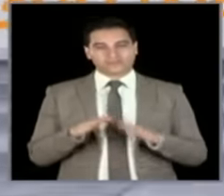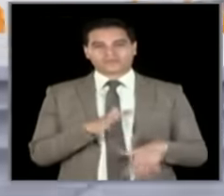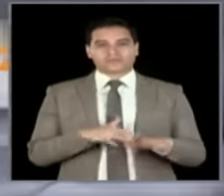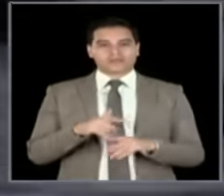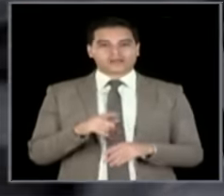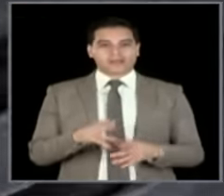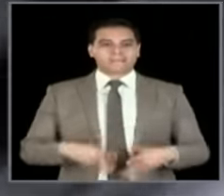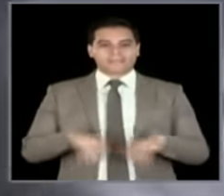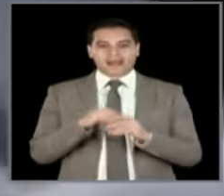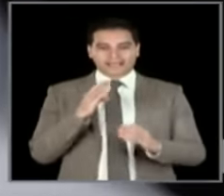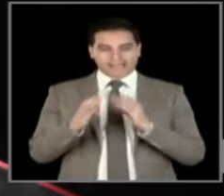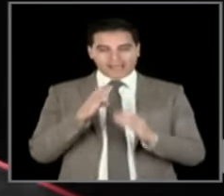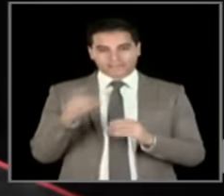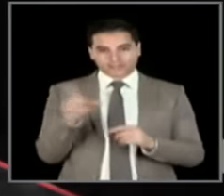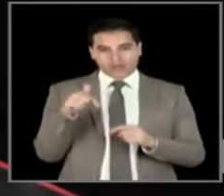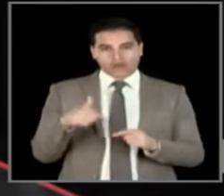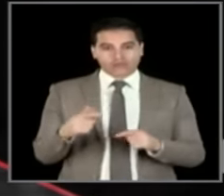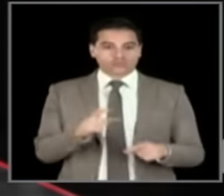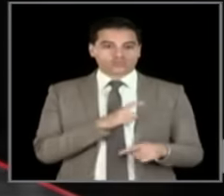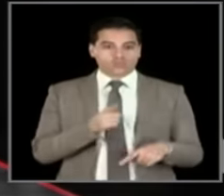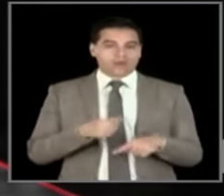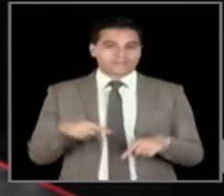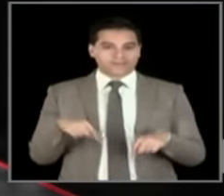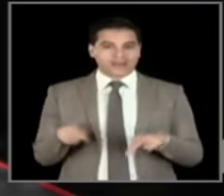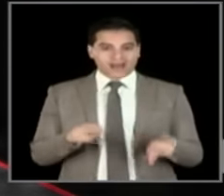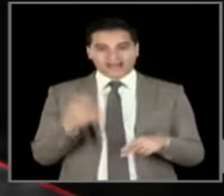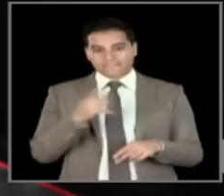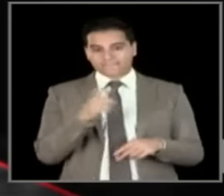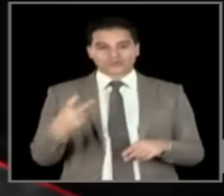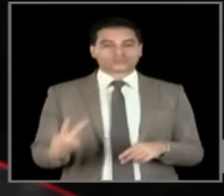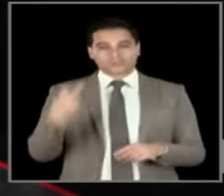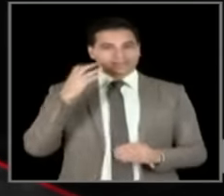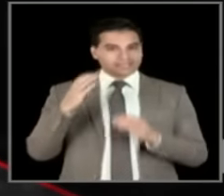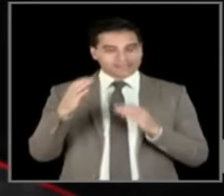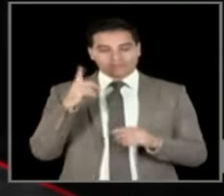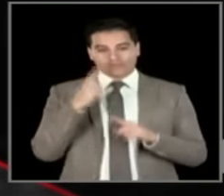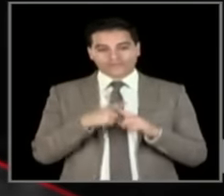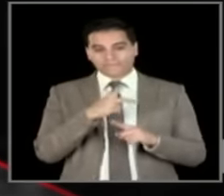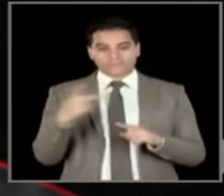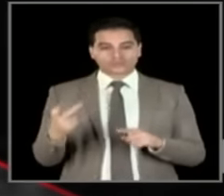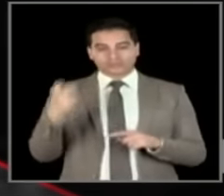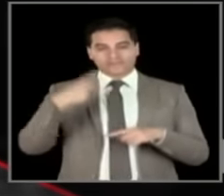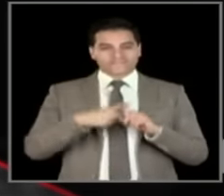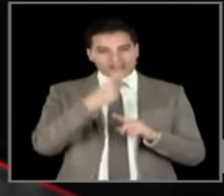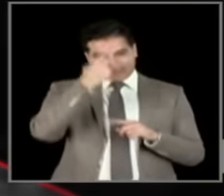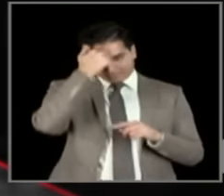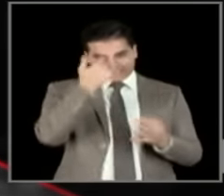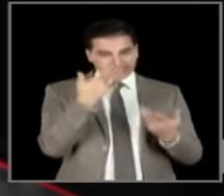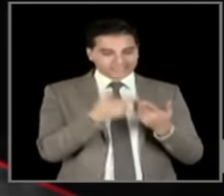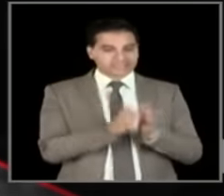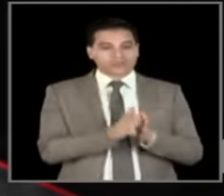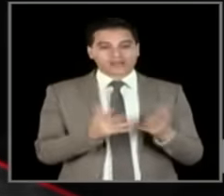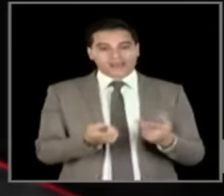وبكده يبقى إجمالي النقط اللي حصل عليها طلابنا في حلقة النهاردة 170 نقطة، وكل نقطة ب 2000 جنيه